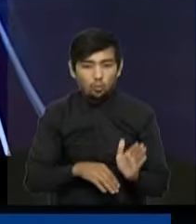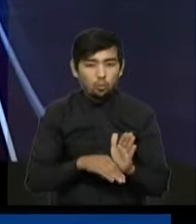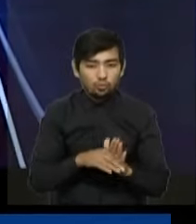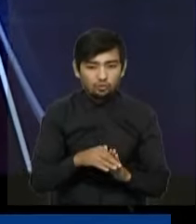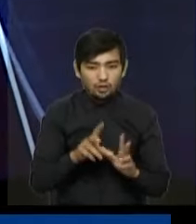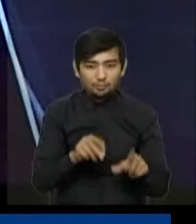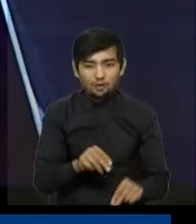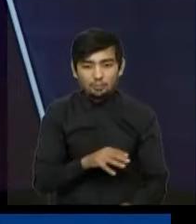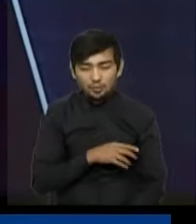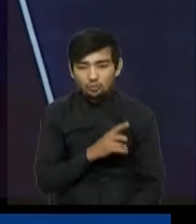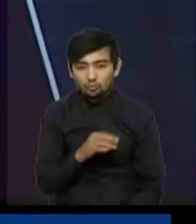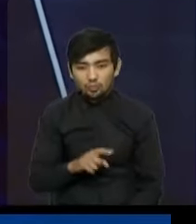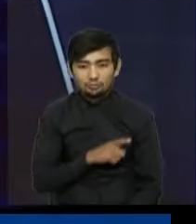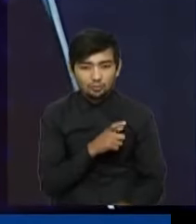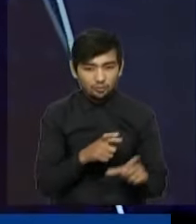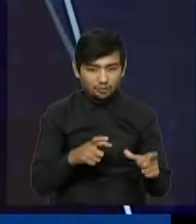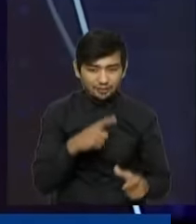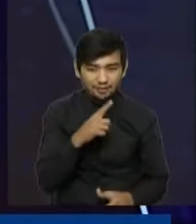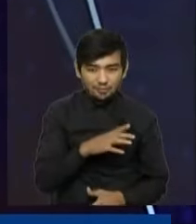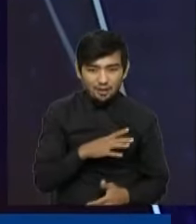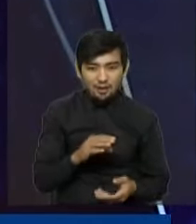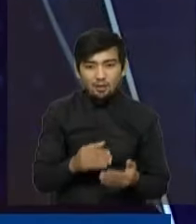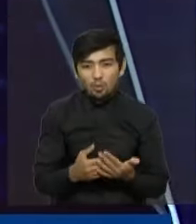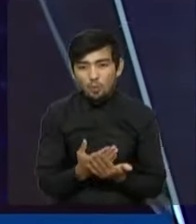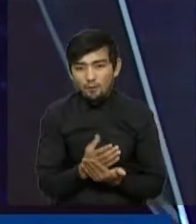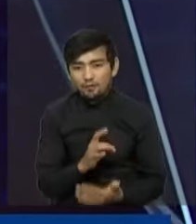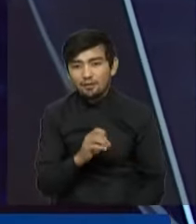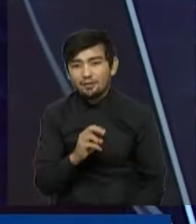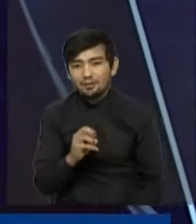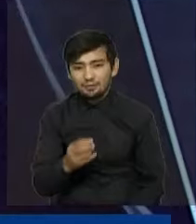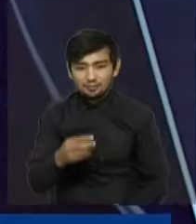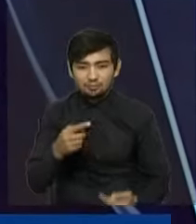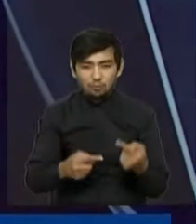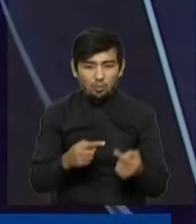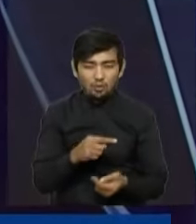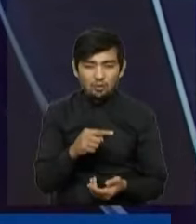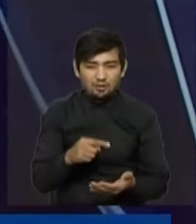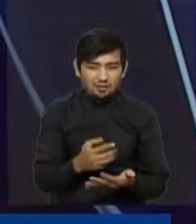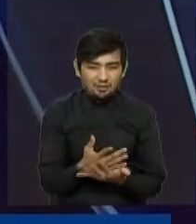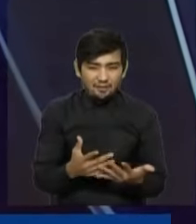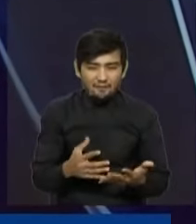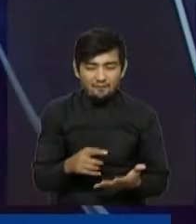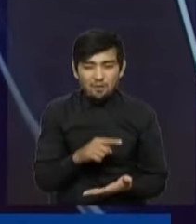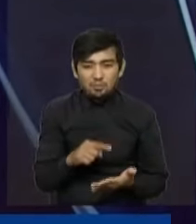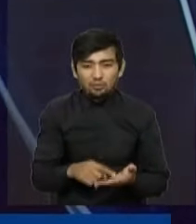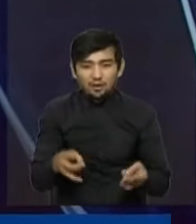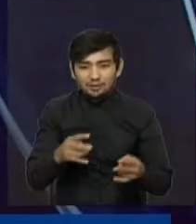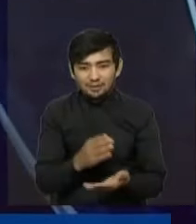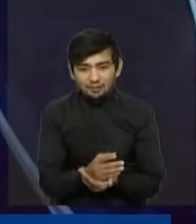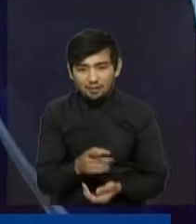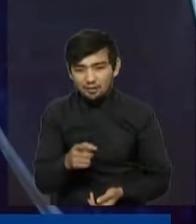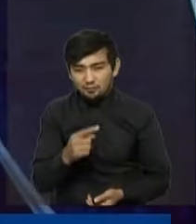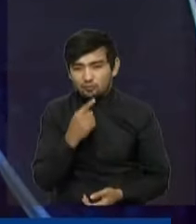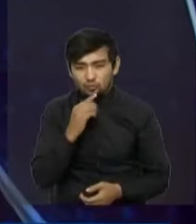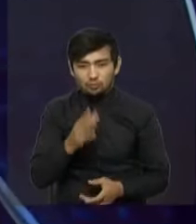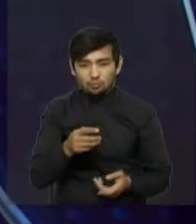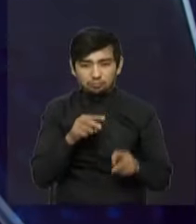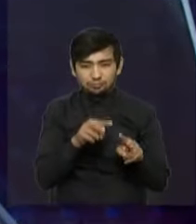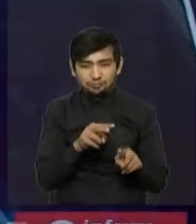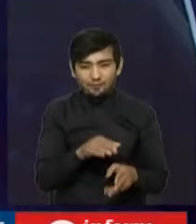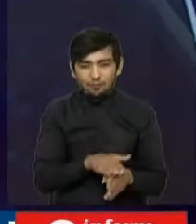положение. Однако эксперты отмечают, что в новой редакции остаются спорные моменты, которые могут усложнить контроль за